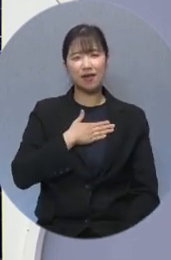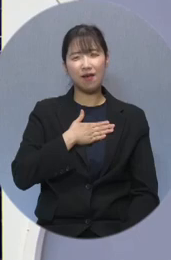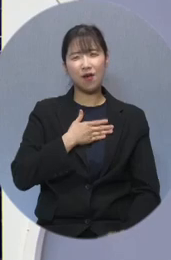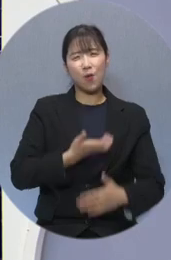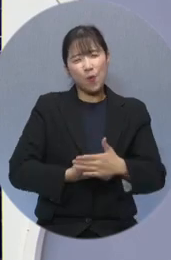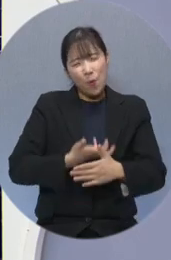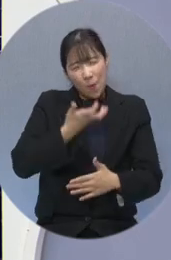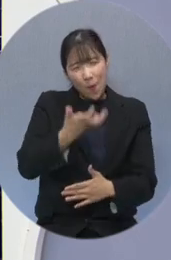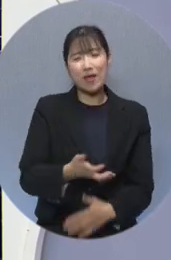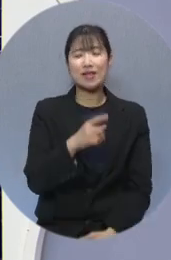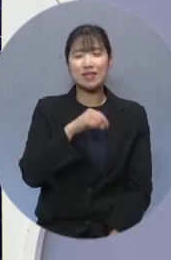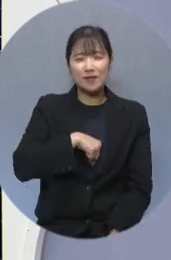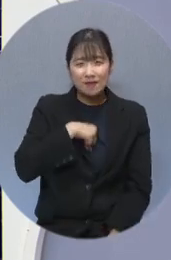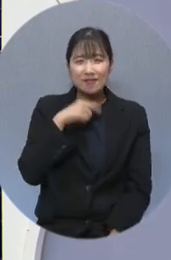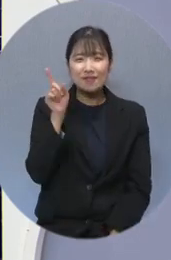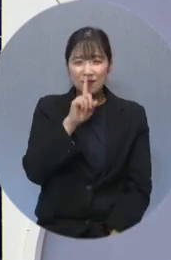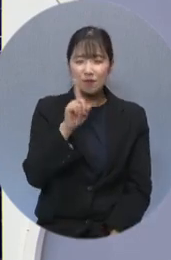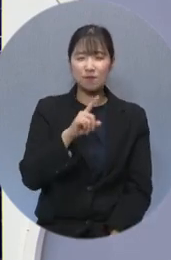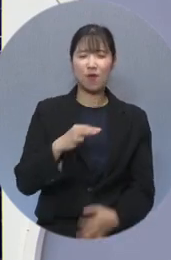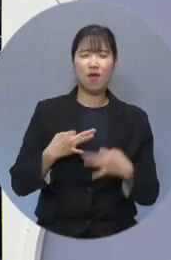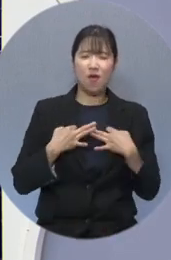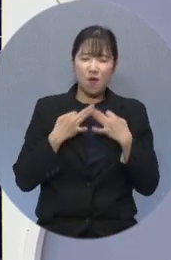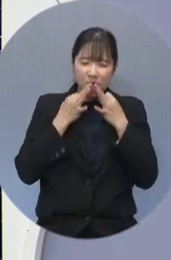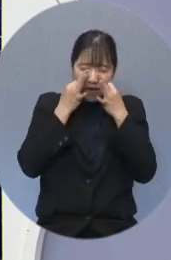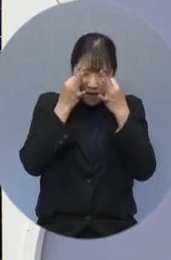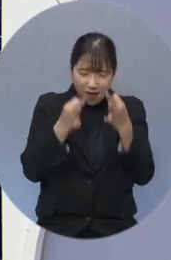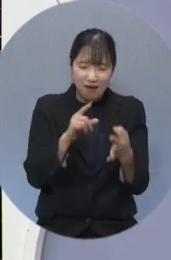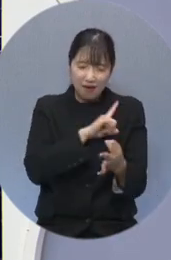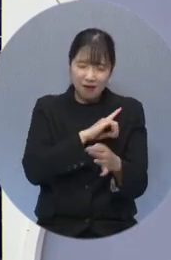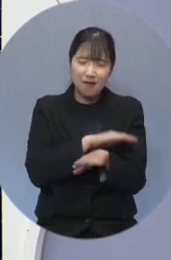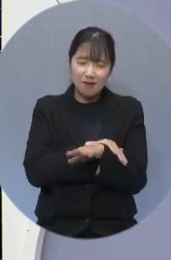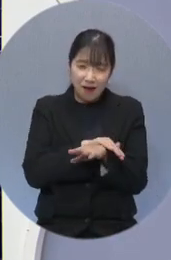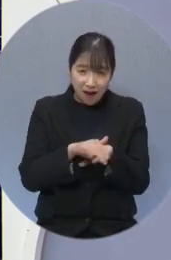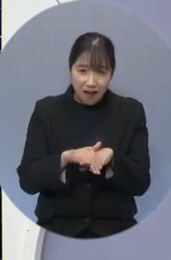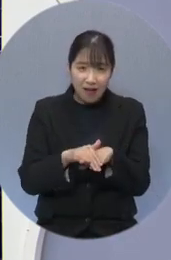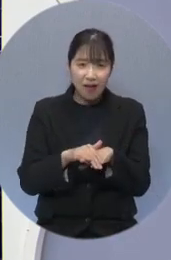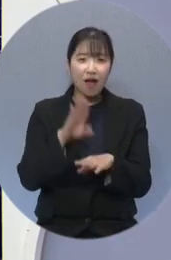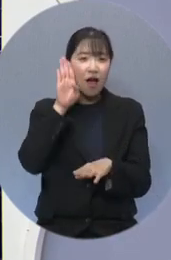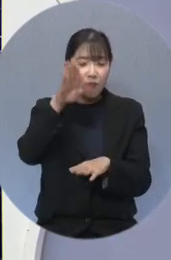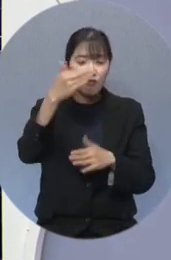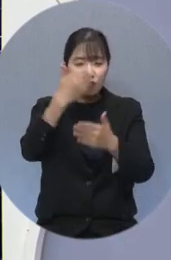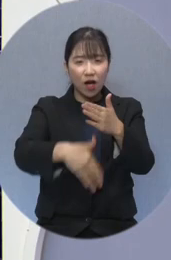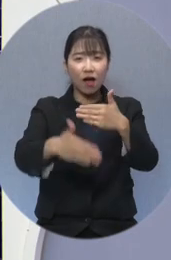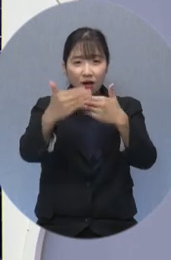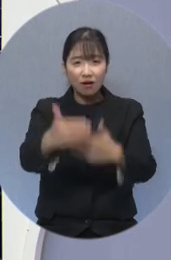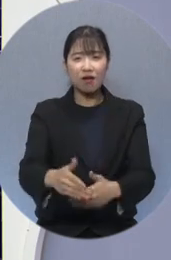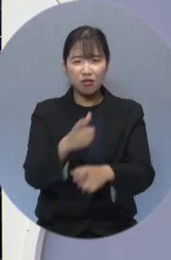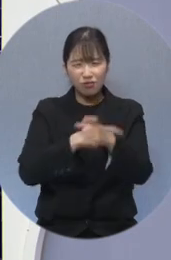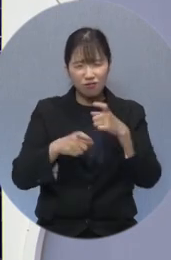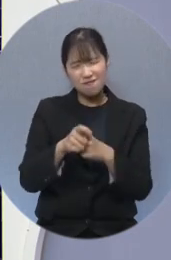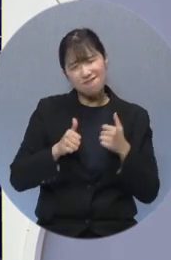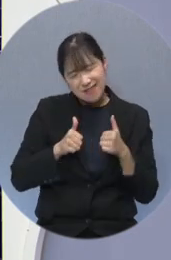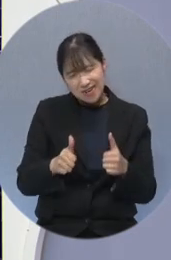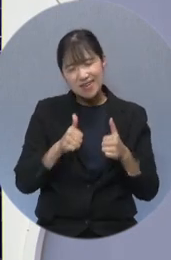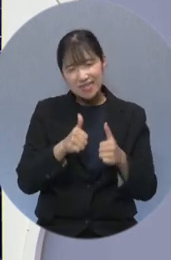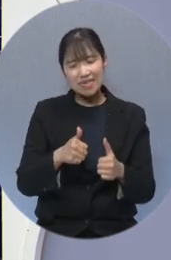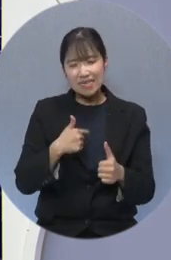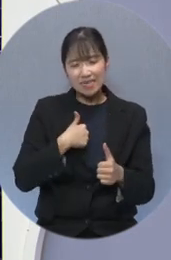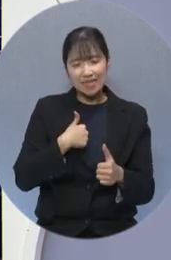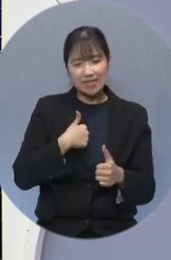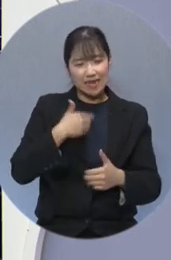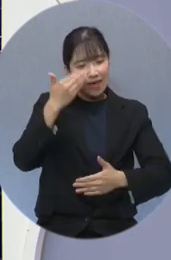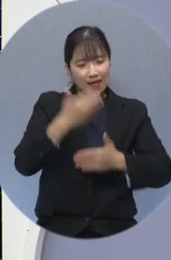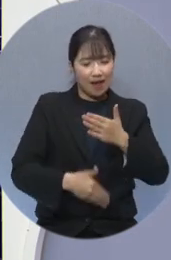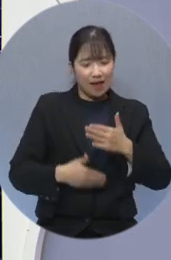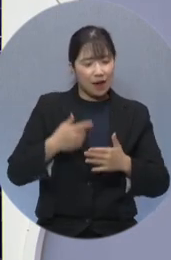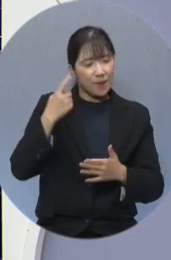솔직하게 말씀 올리면 최선을 다했으면 뭐 이렇게 앞으로 남은 기간도 더 뛰어서 여한이 없게 하자 뭐